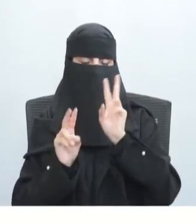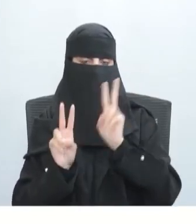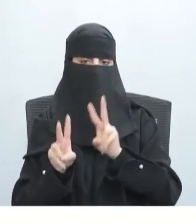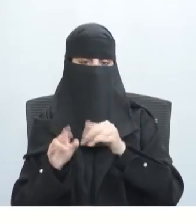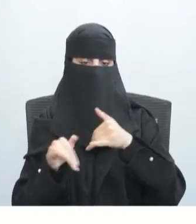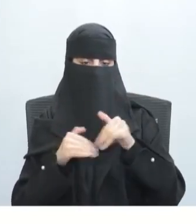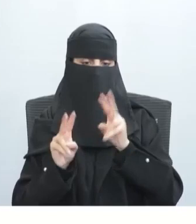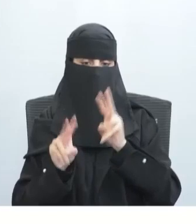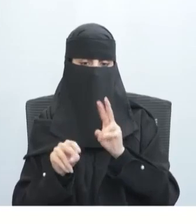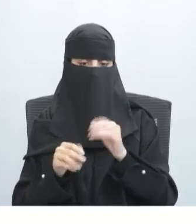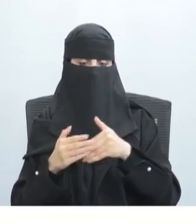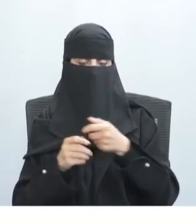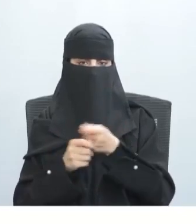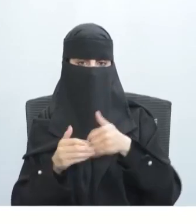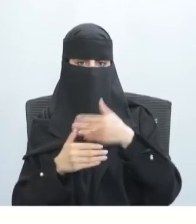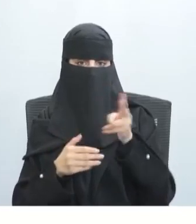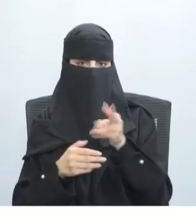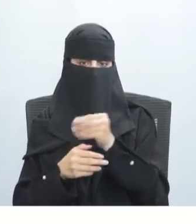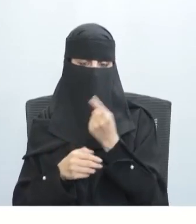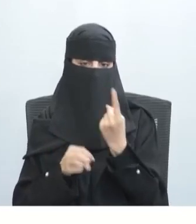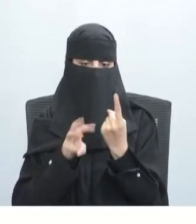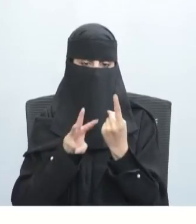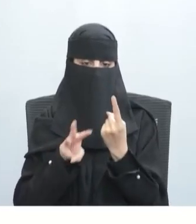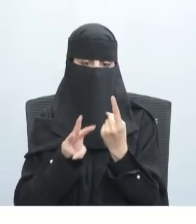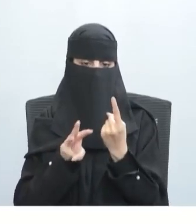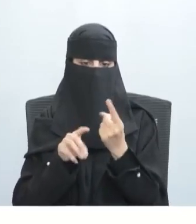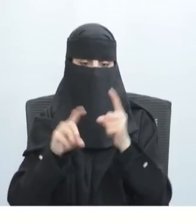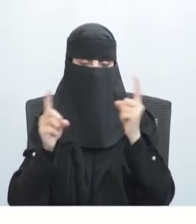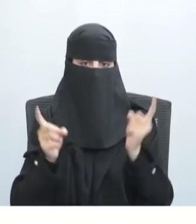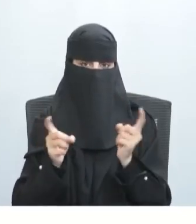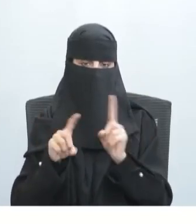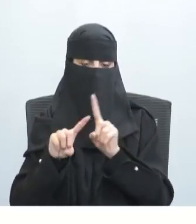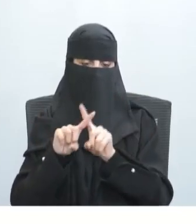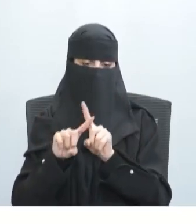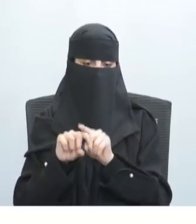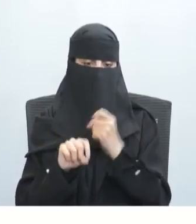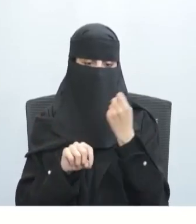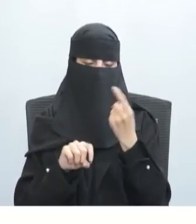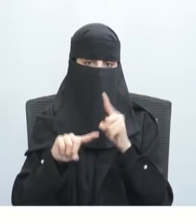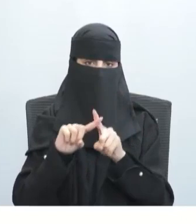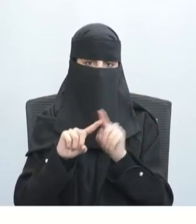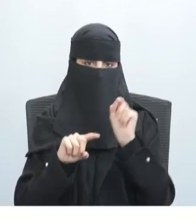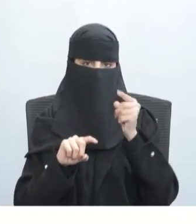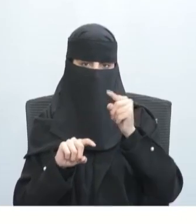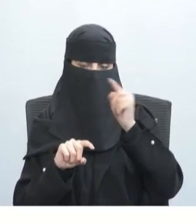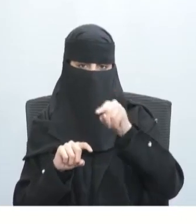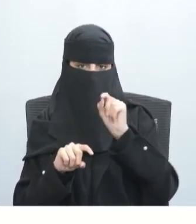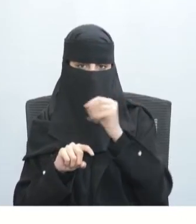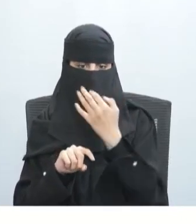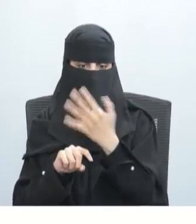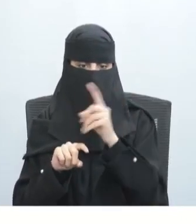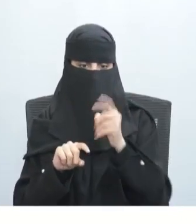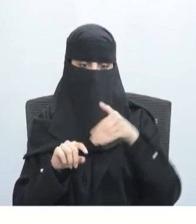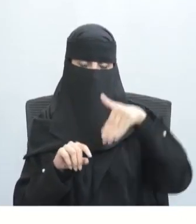الطريقه القيمه المستقبليه 1000 هو القيمه الحاليه هذا هو المبلغ الذي